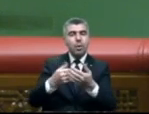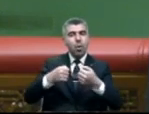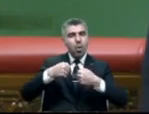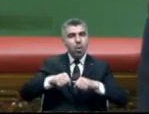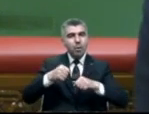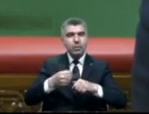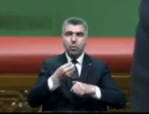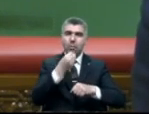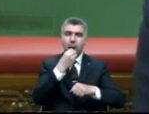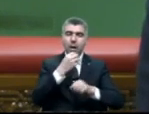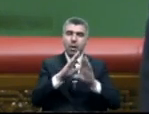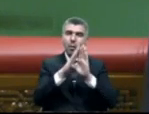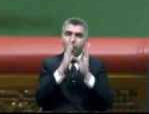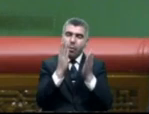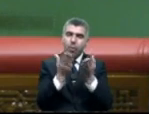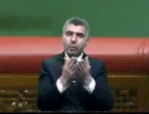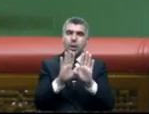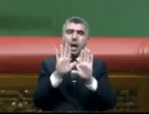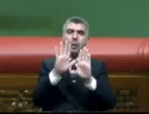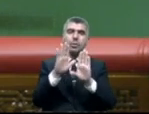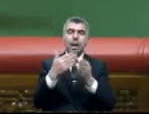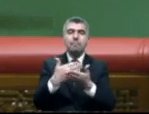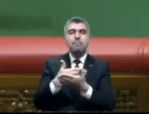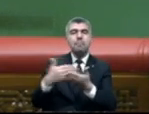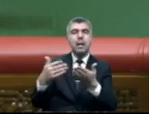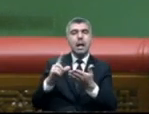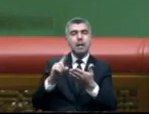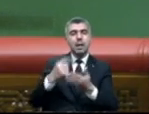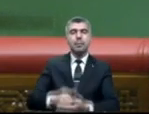وعلف الماشية بغلاف إجمالي قدره 10 مليارات درهم،